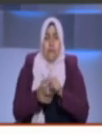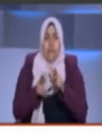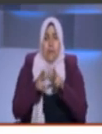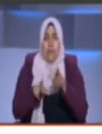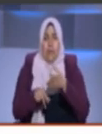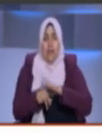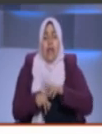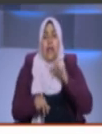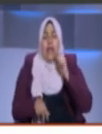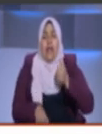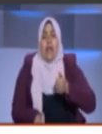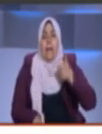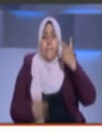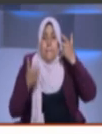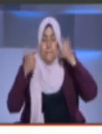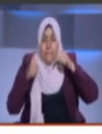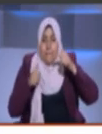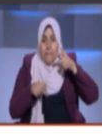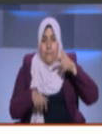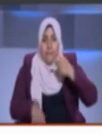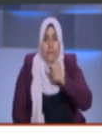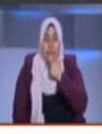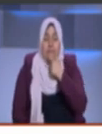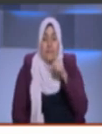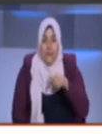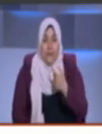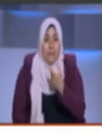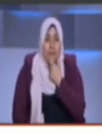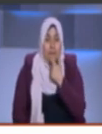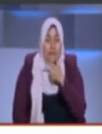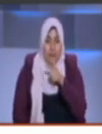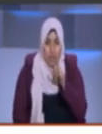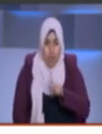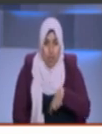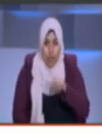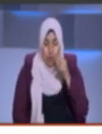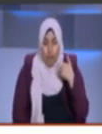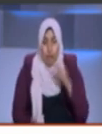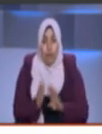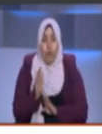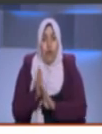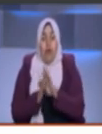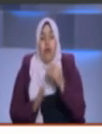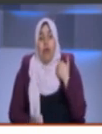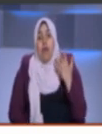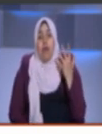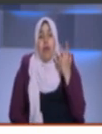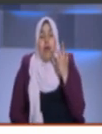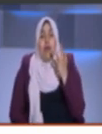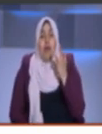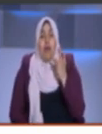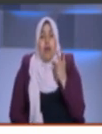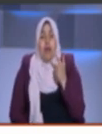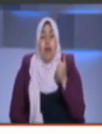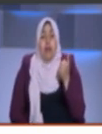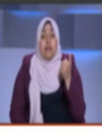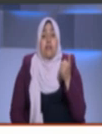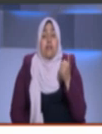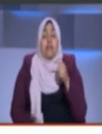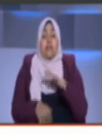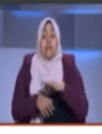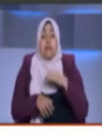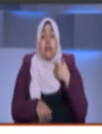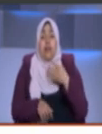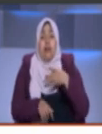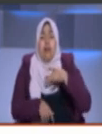وملكة بريطانيا إليزابيث. في بريطانيا اليوم وصل عدد حالات الوفاة إلى